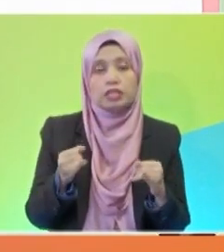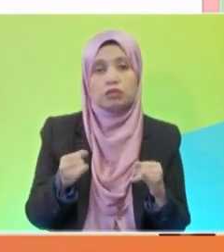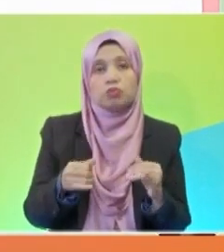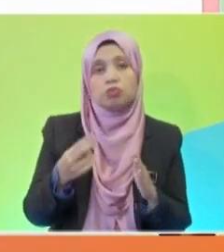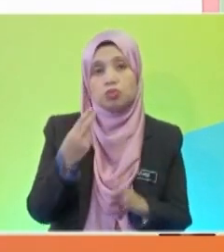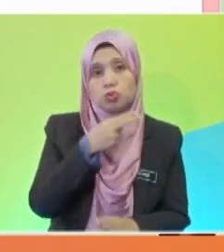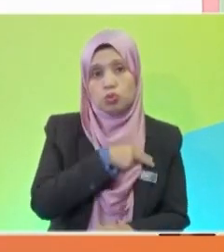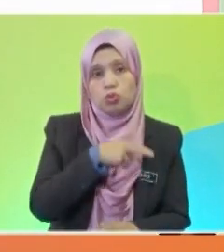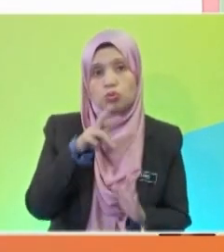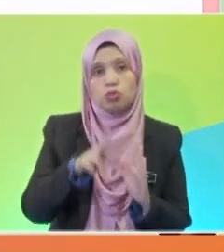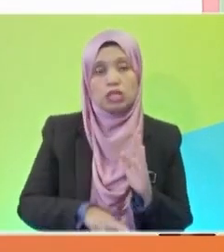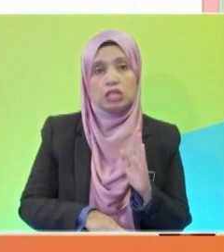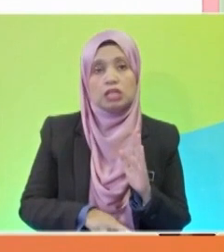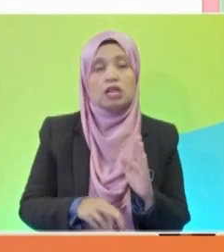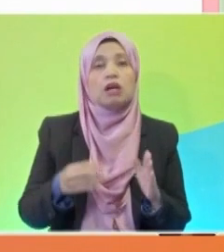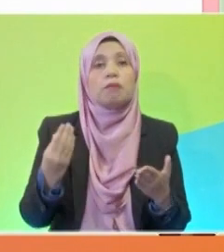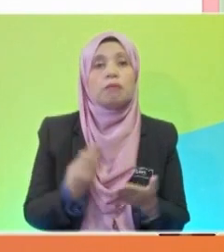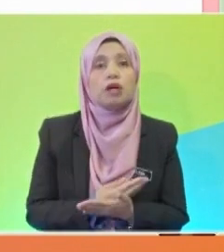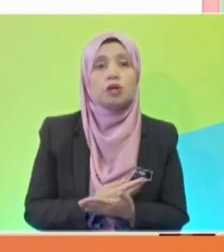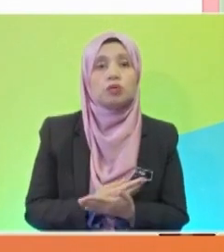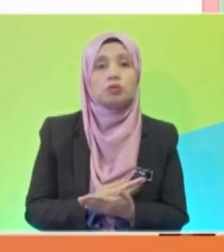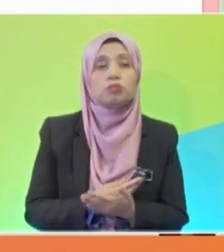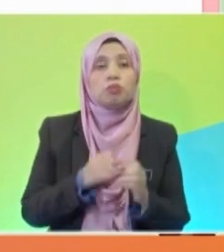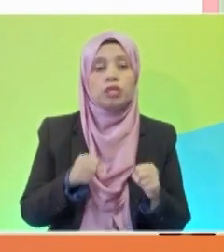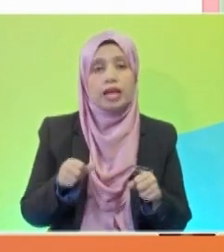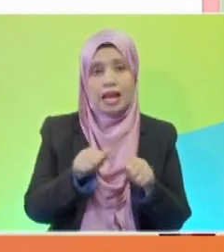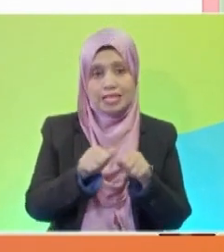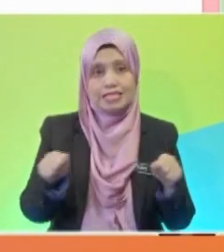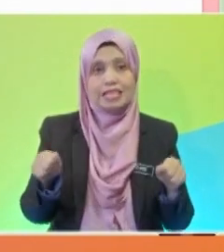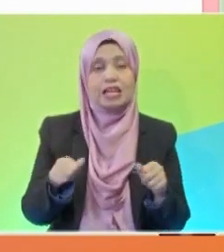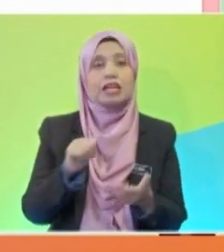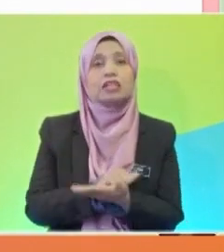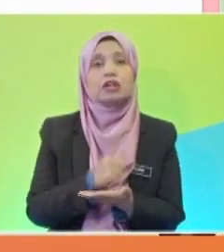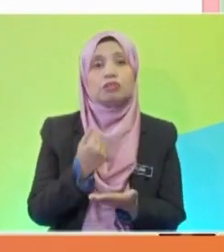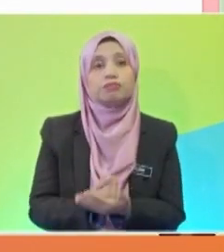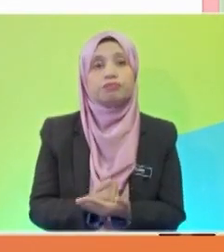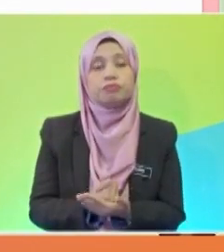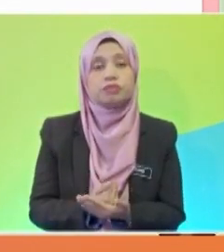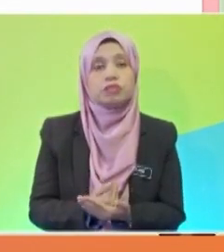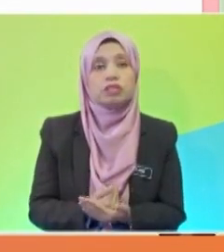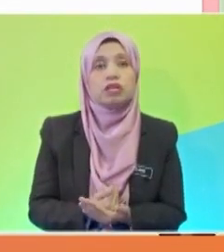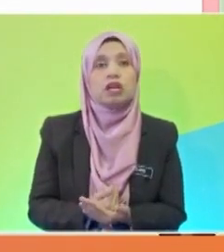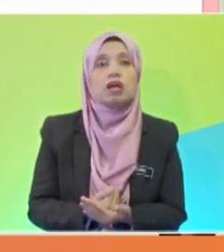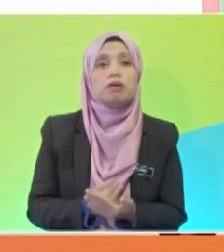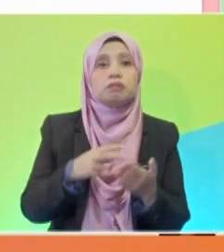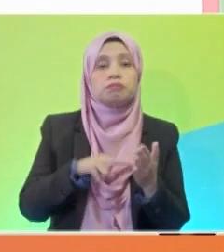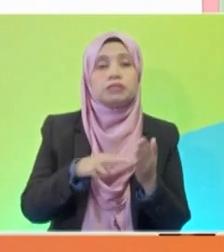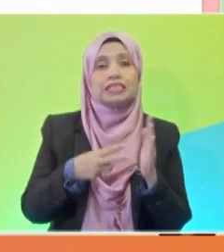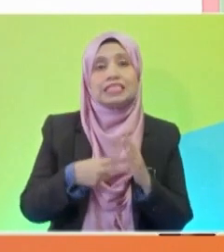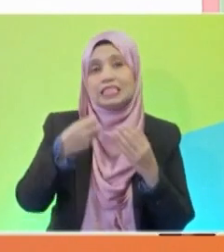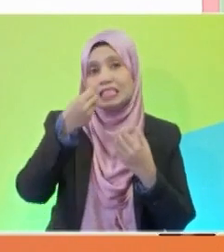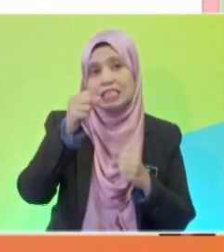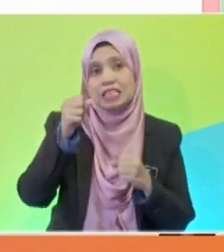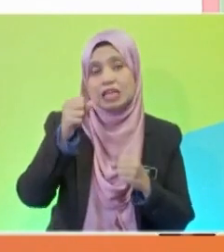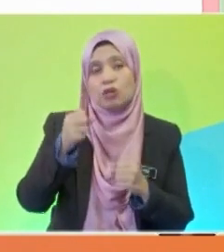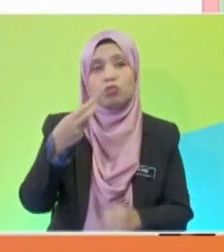kena cari dulu untung bersih. Baru awak sediakan akaun pengasingan untung rugi. Awak lihat soalan. Ada tak diberi untung kasar? Maksudnya awak kena sediakan akaun